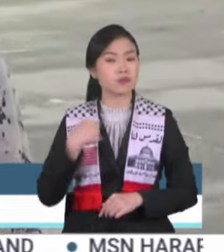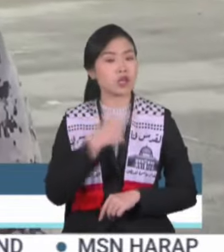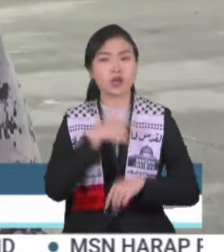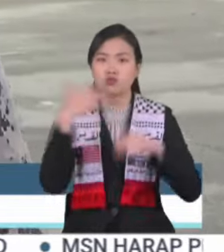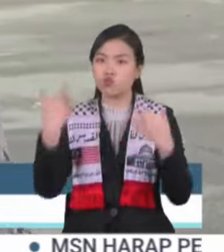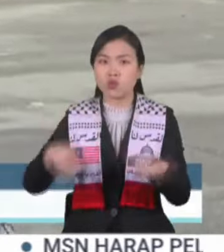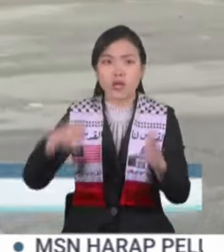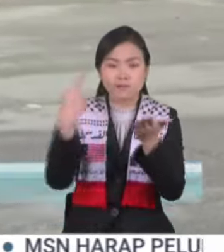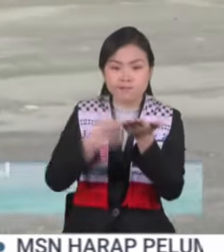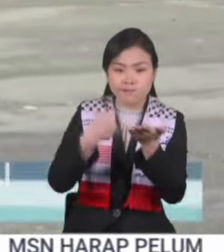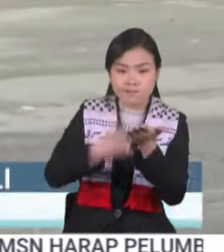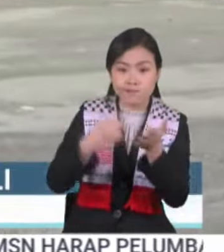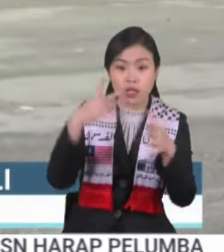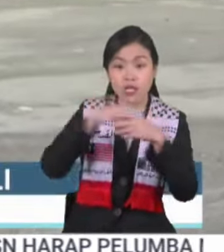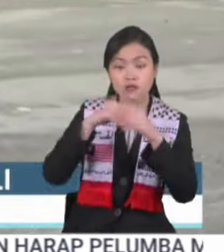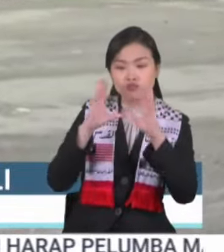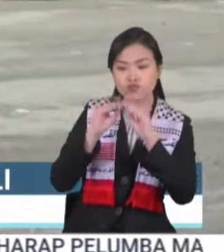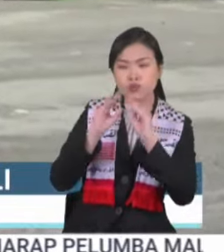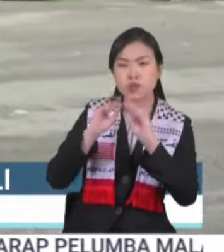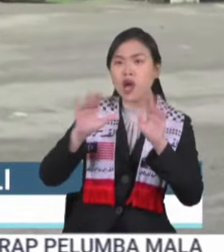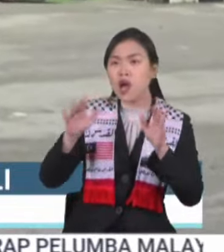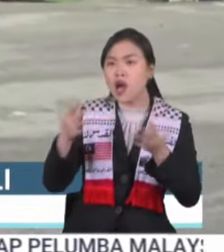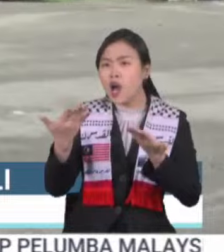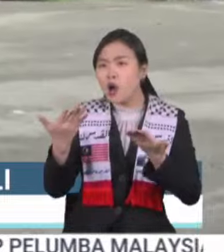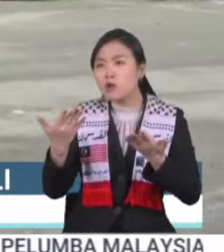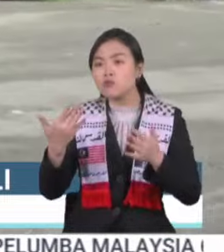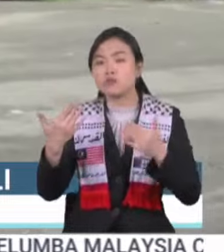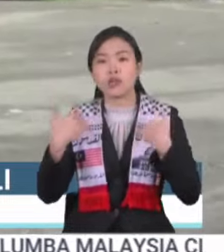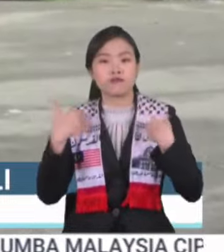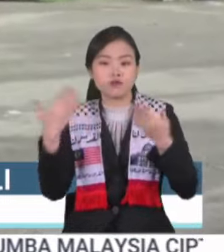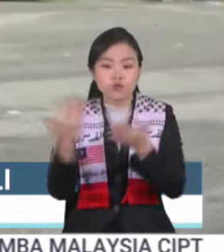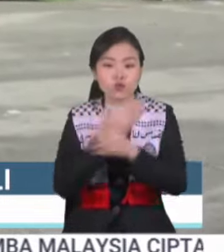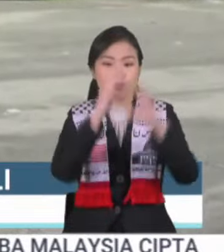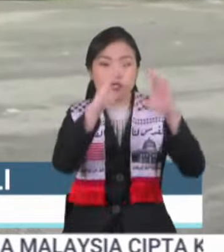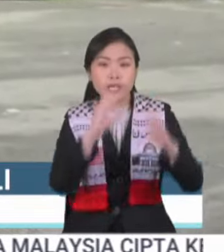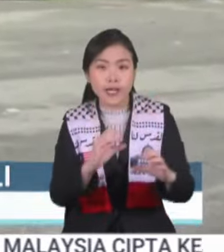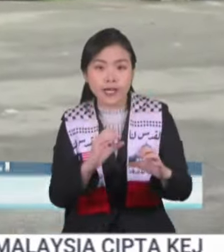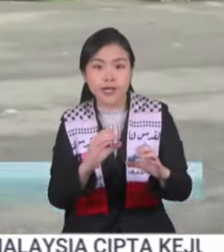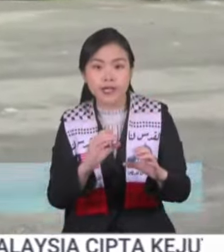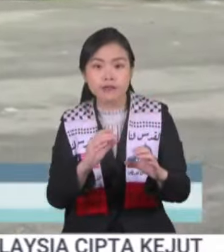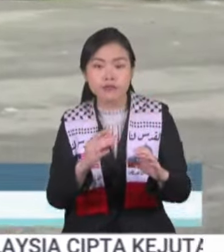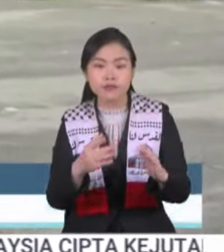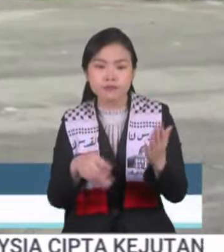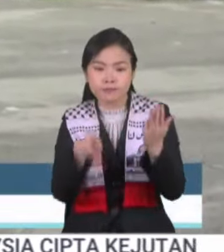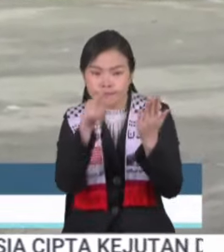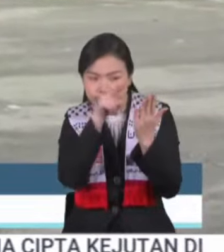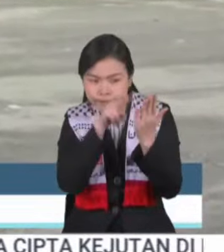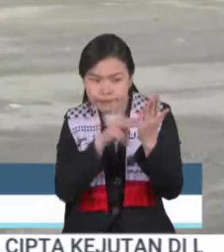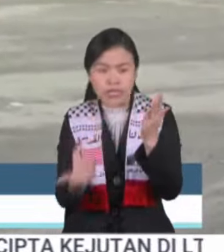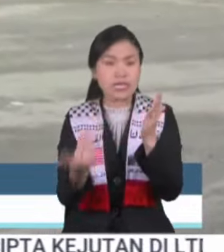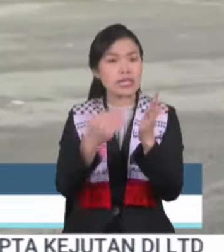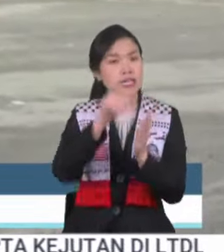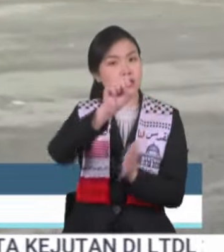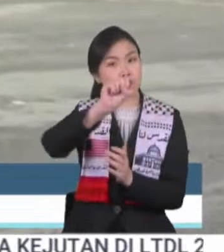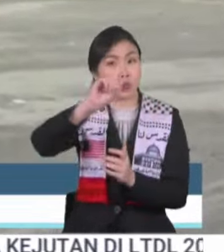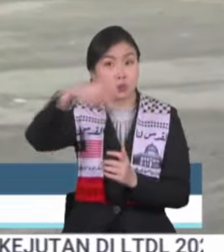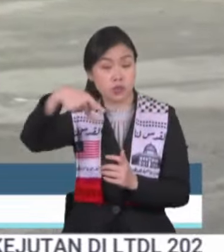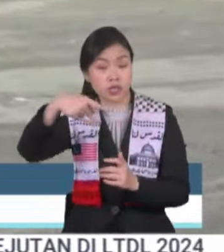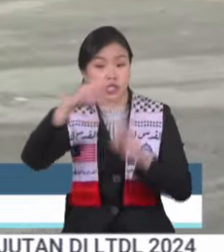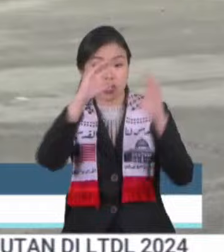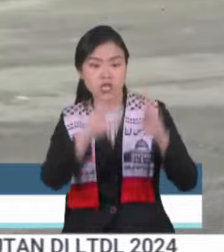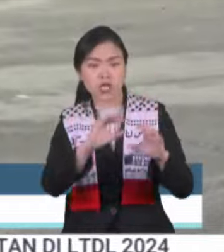Kita telah berbincang dan musyarah balik macam mana kita berpendekatan baru, lihat balik SOP kita untuk cara kita approach